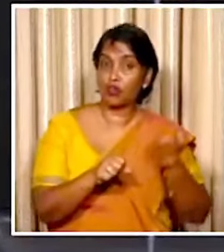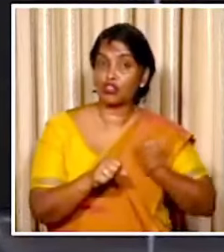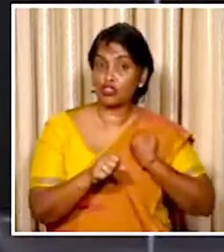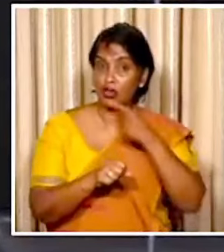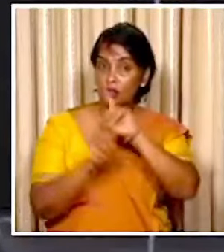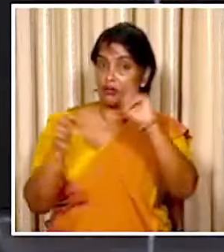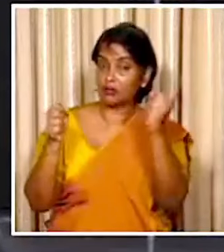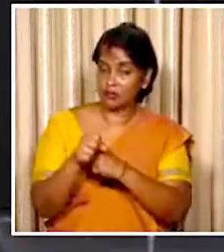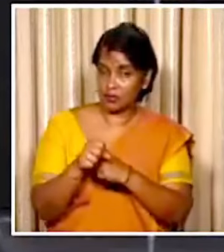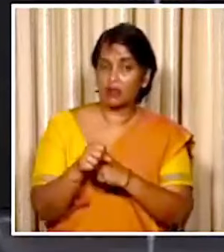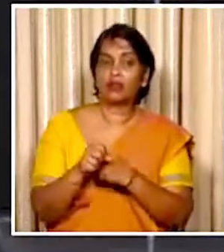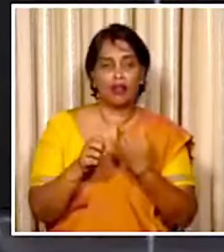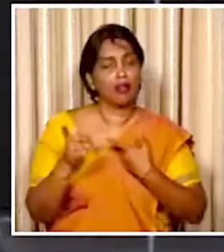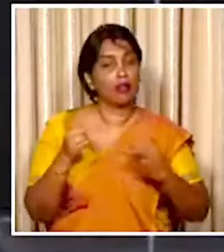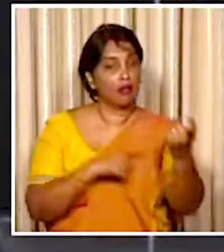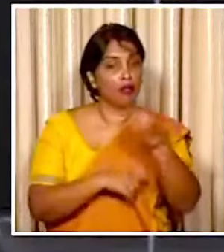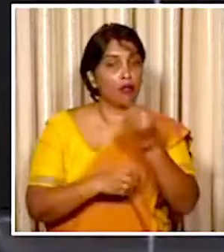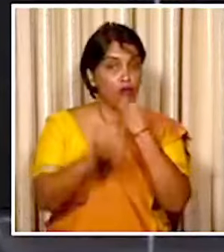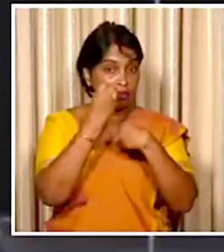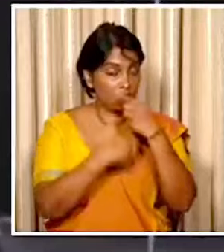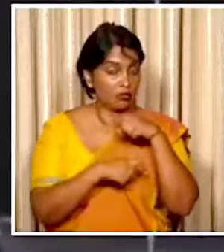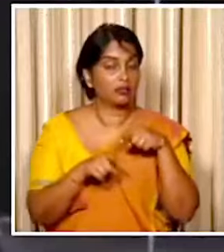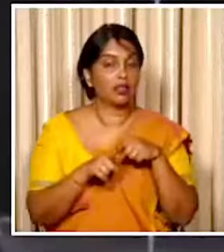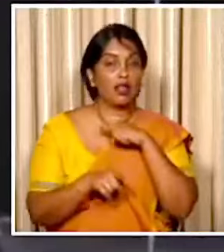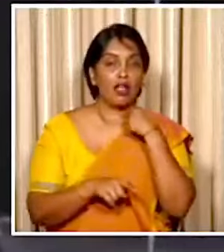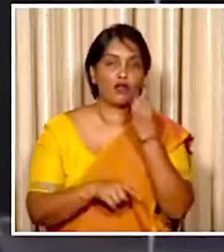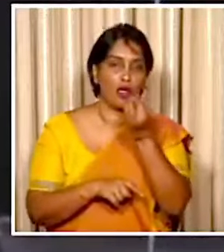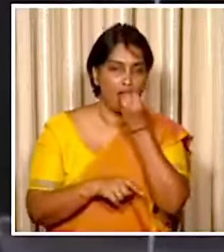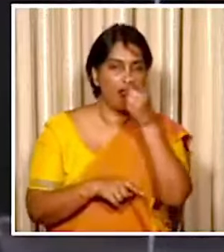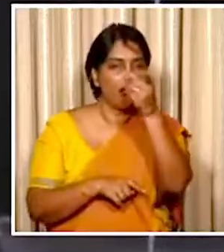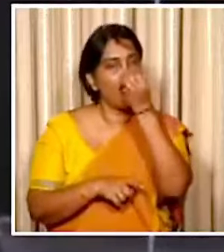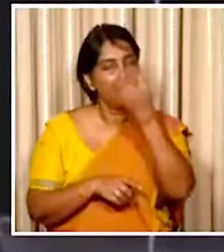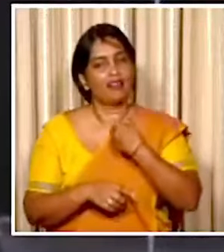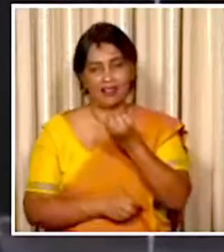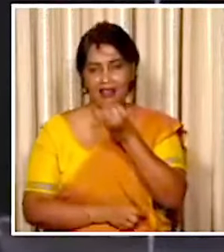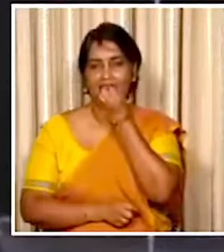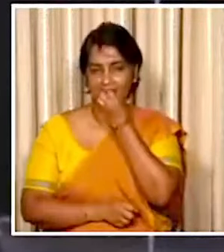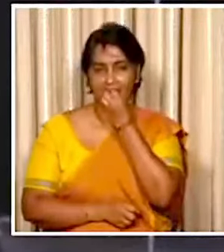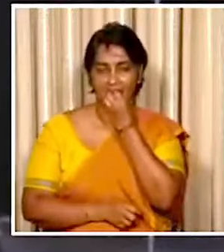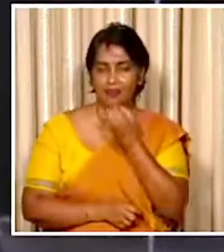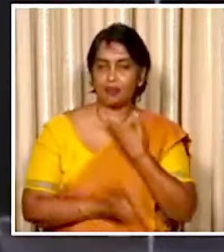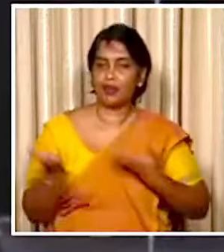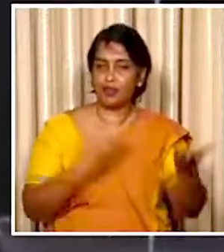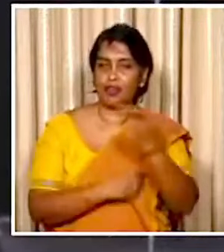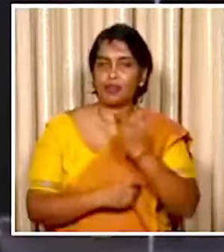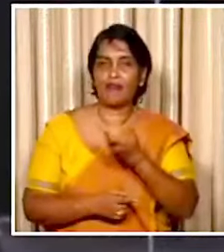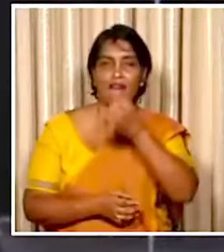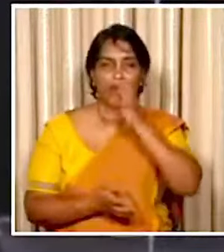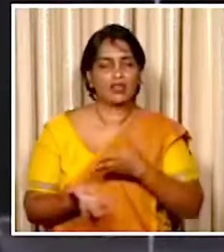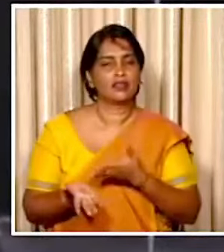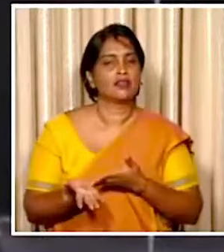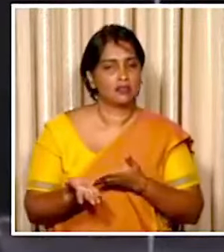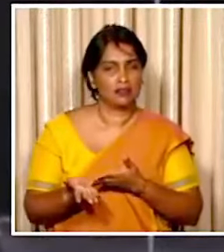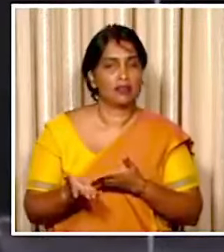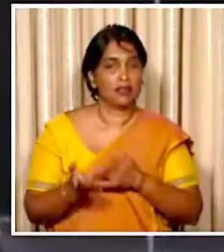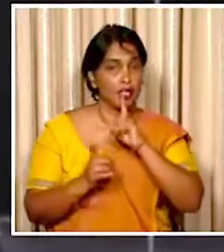වෛද්‍යවරයාගේ ඝාතනයත් අපි ඔක්කොම පරිභෝජනය කරන දැන් රතුහාල් ඔබතුමත් කරනවා මහත් කරනවා අපි ඔක්කොම කන්නේ බස ඒක